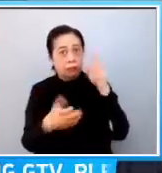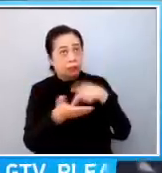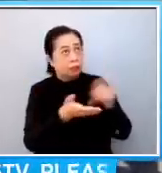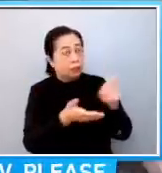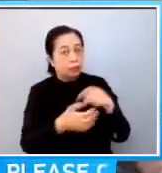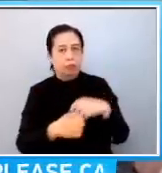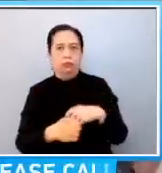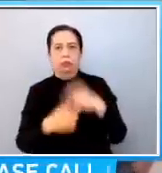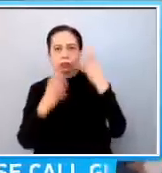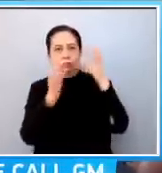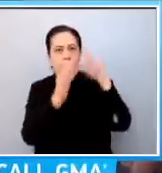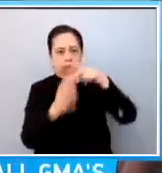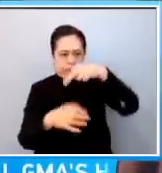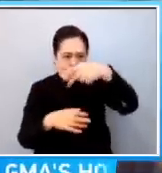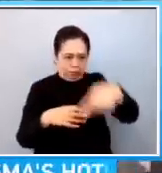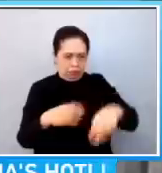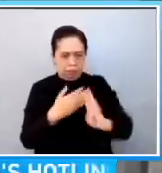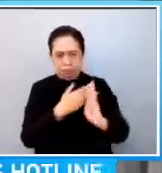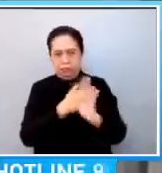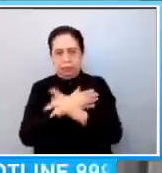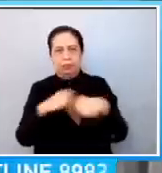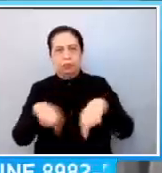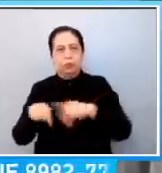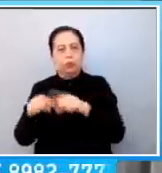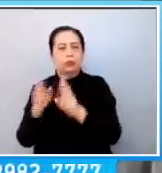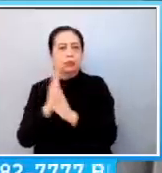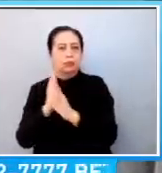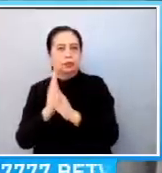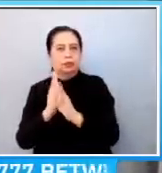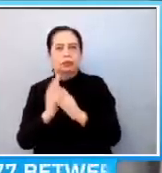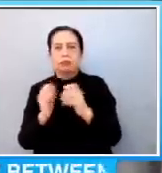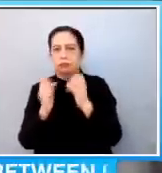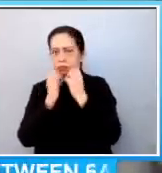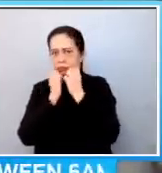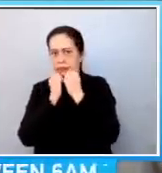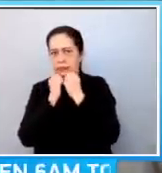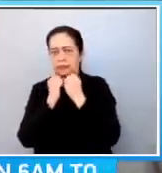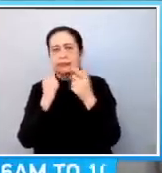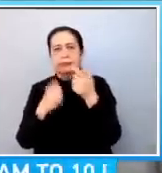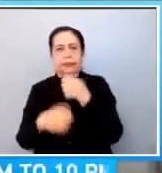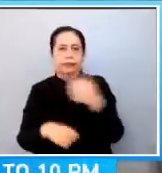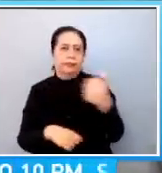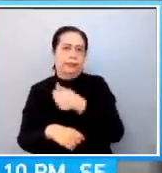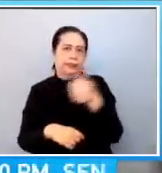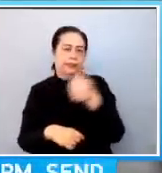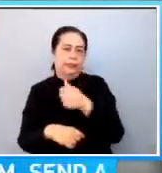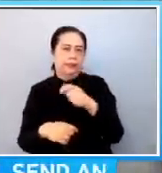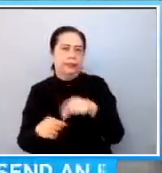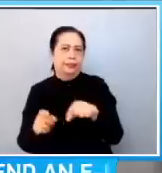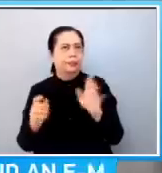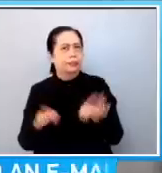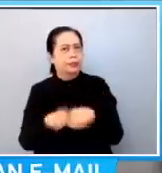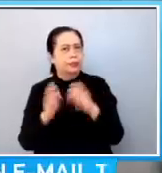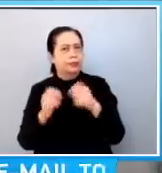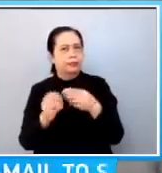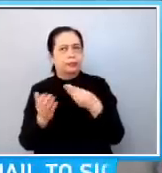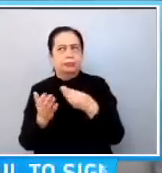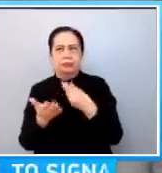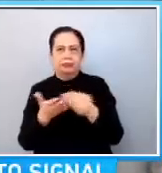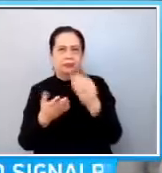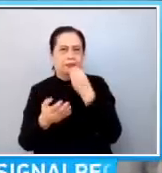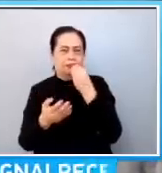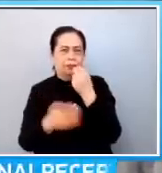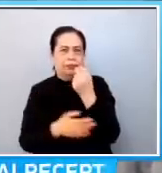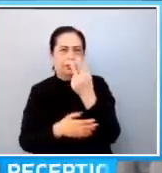ay bumaba para sumakay sa bus carousel. Kwento nila, malaking bagay ang matitipid nila sa pamasahe. Nakatumbas na ng pambili ng pagkain. 13 pesos